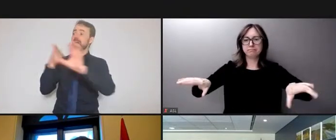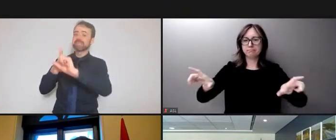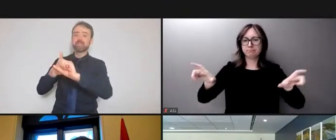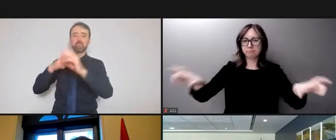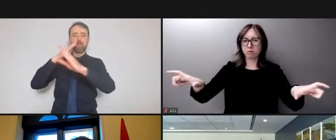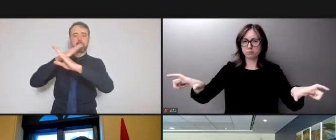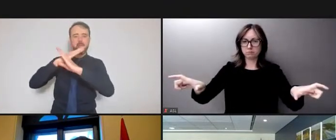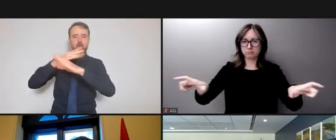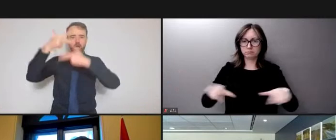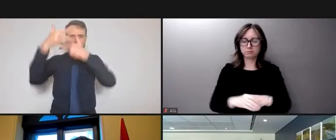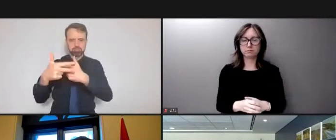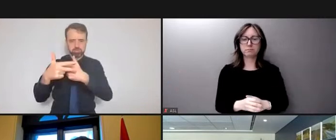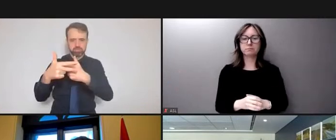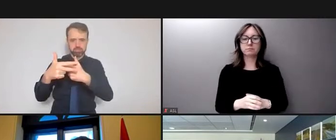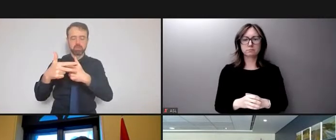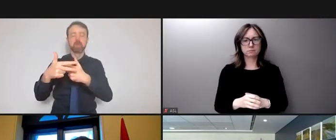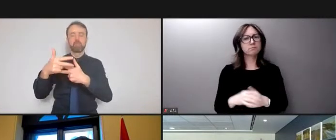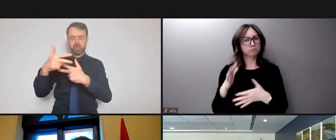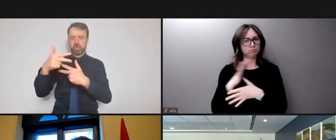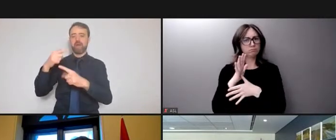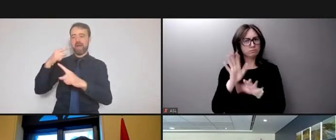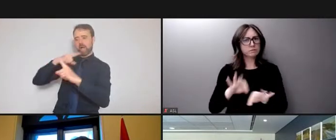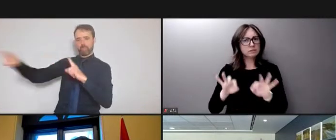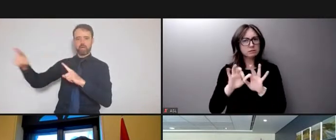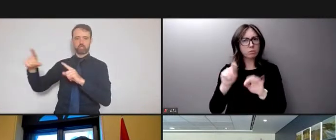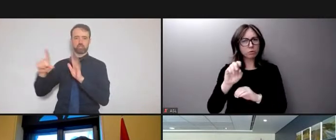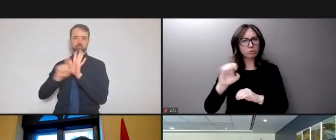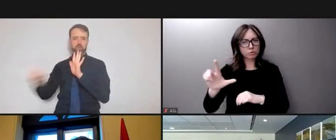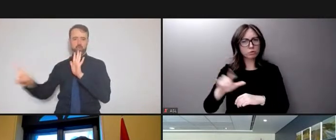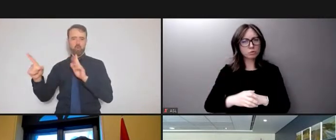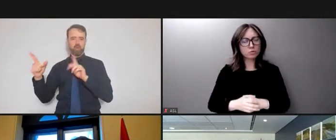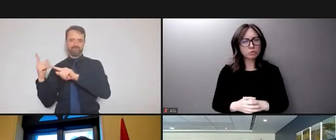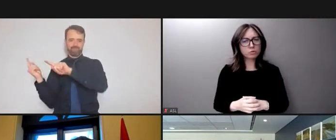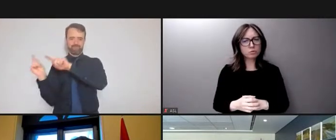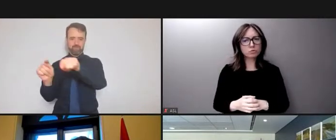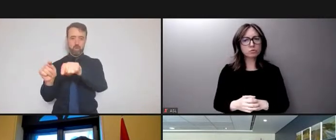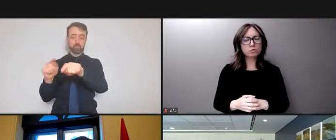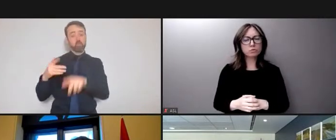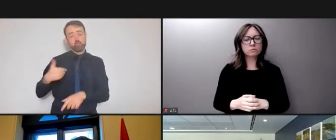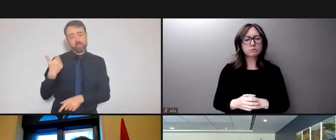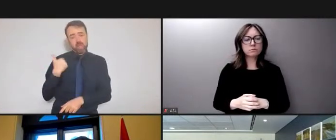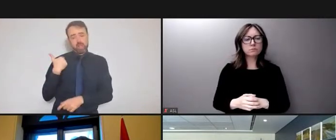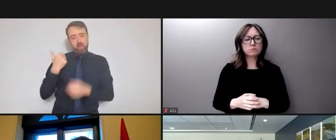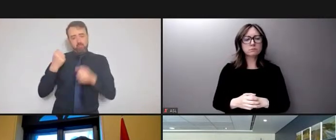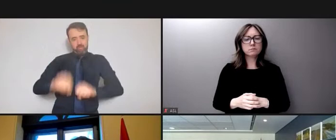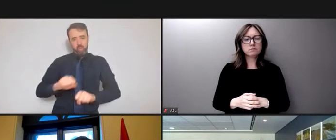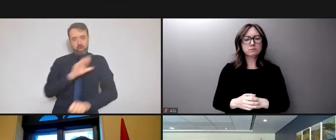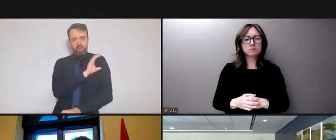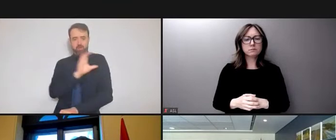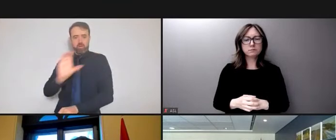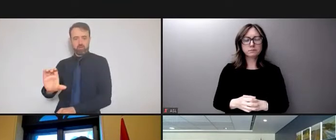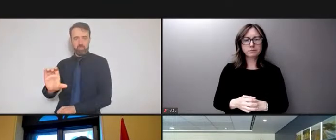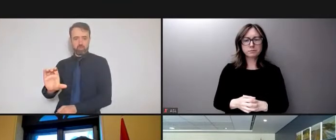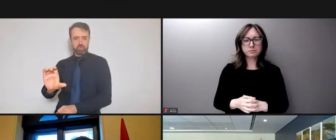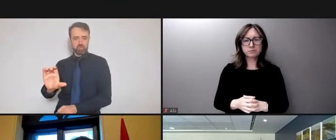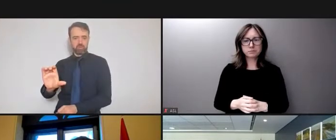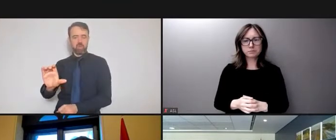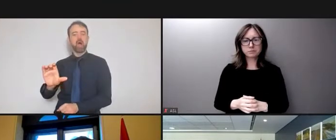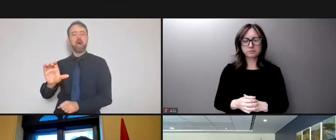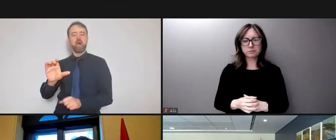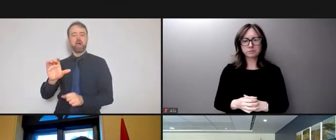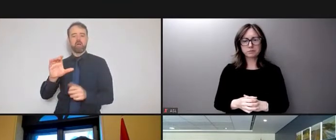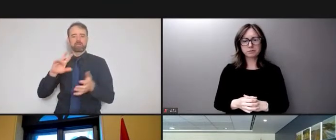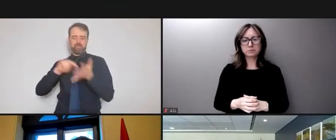important outil pour les forces policières au moment parce que c'est un outil pour clarifier